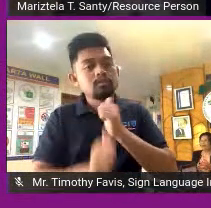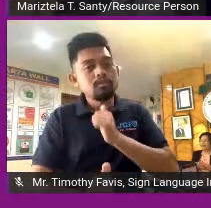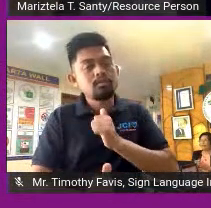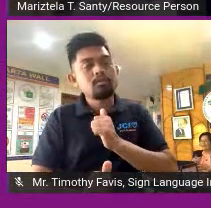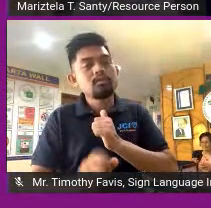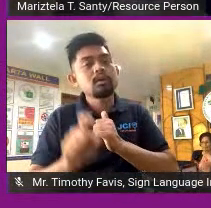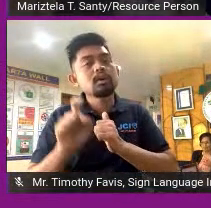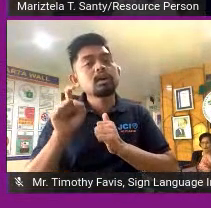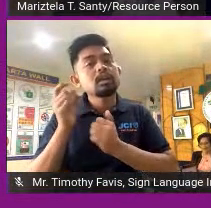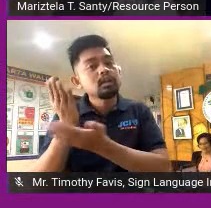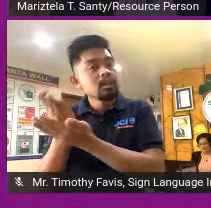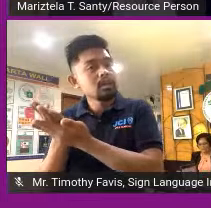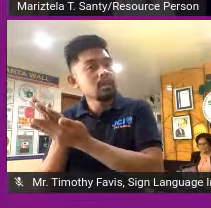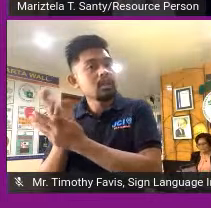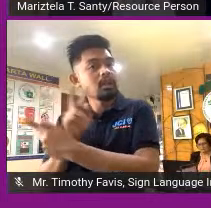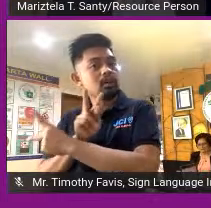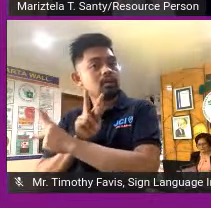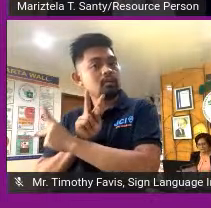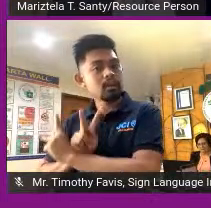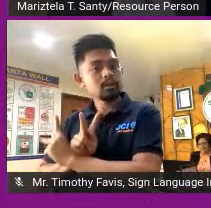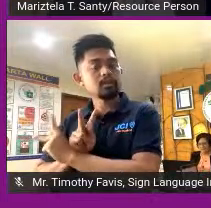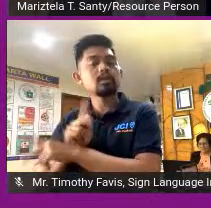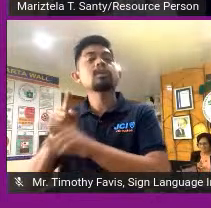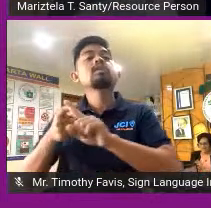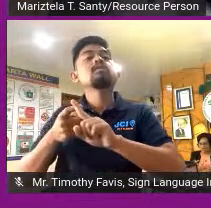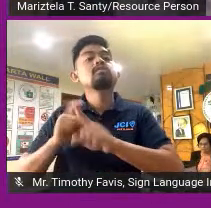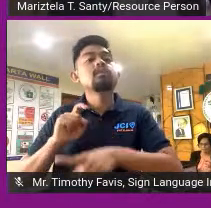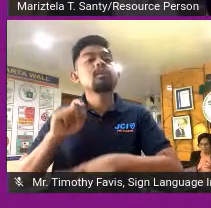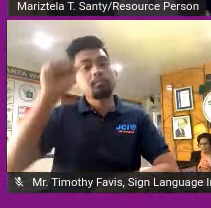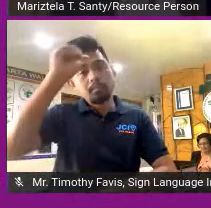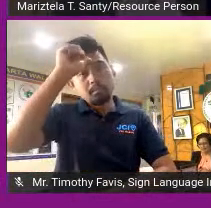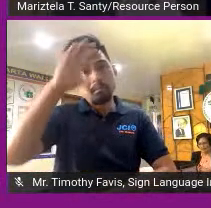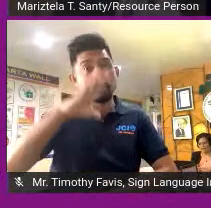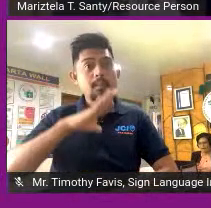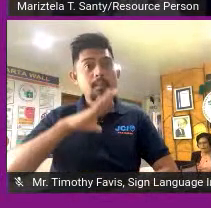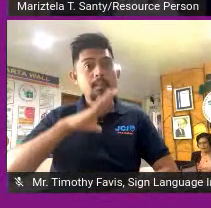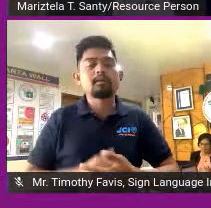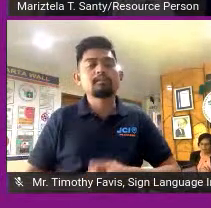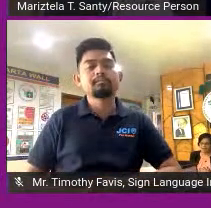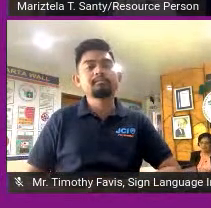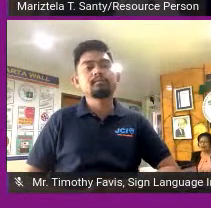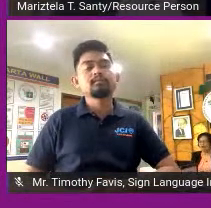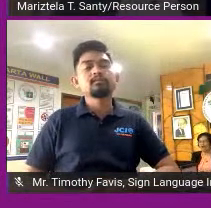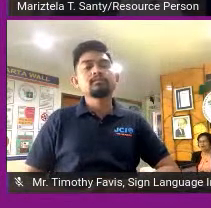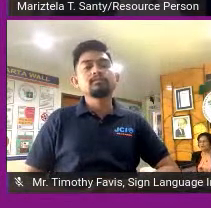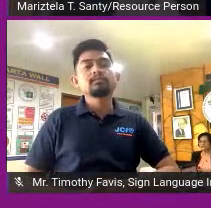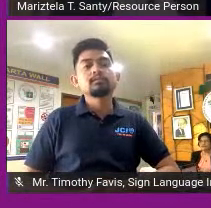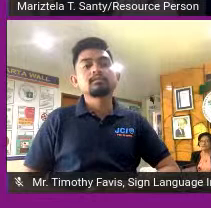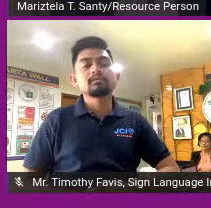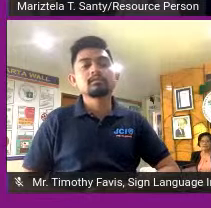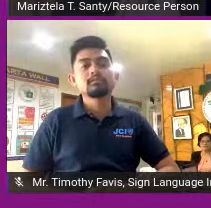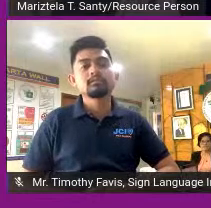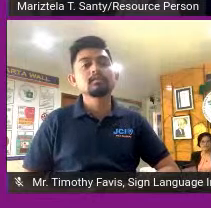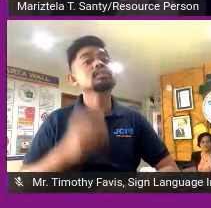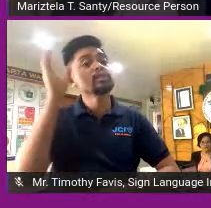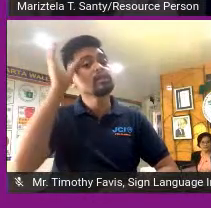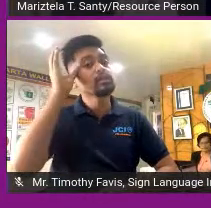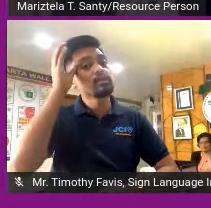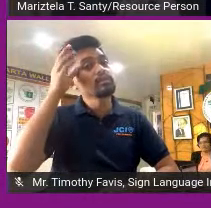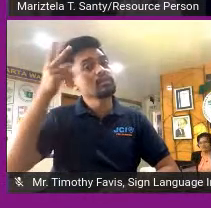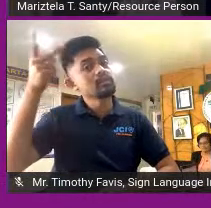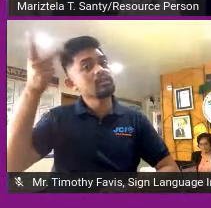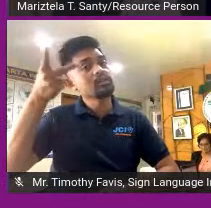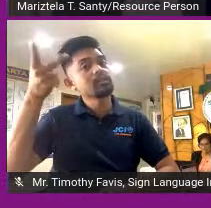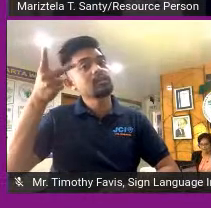dating paniniwala na women are weaker or considered a second